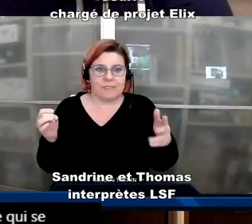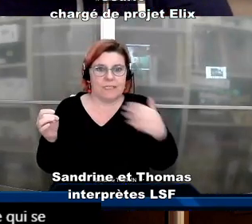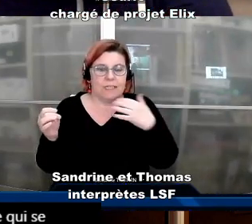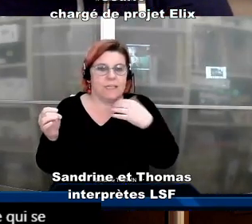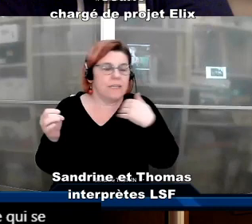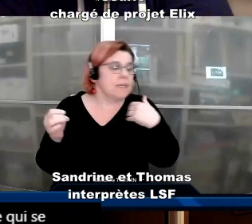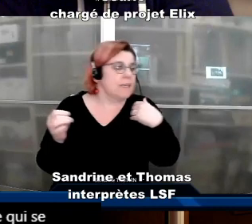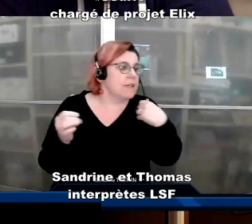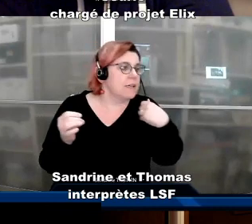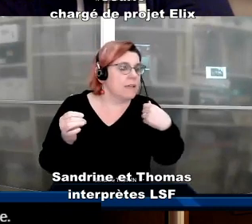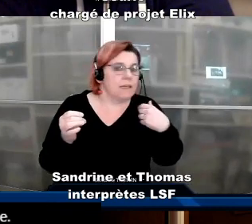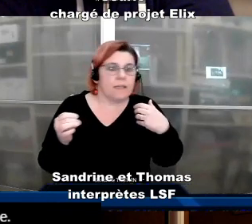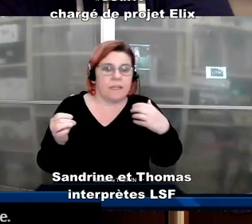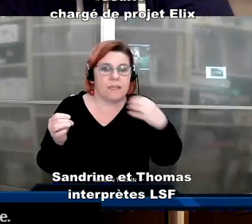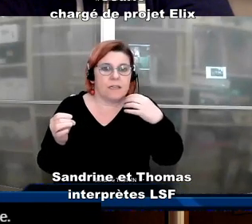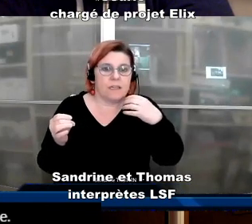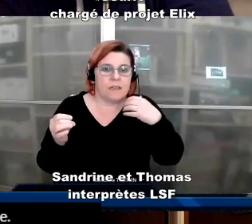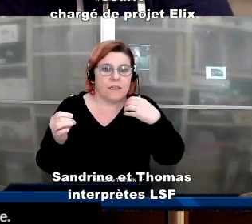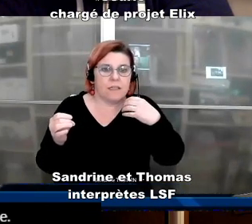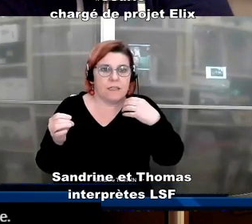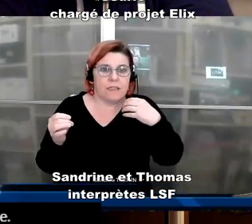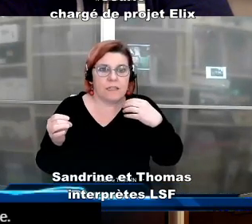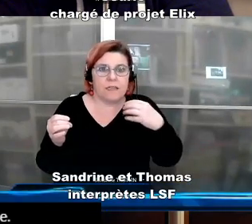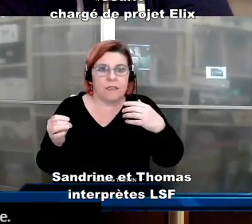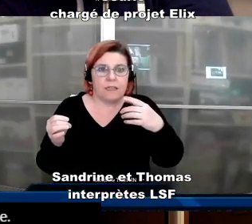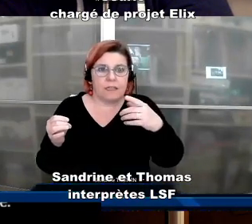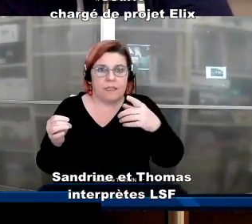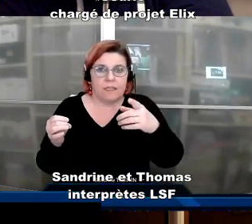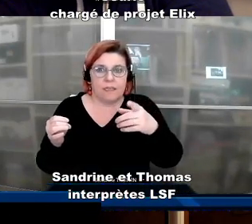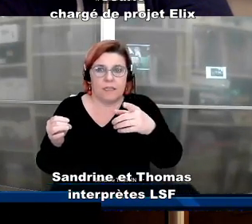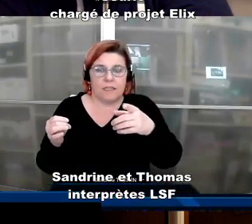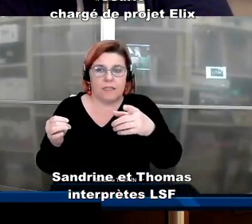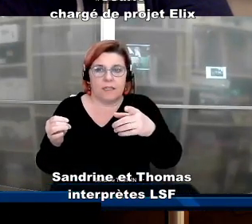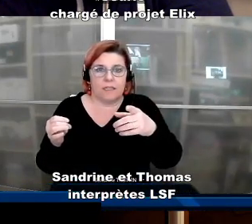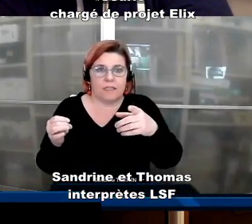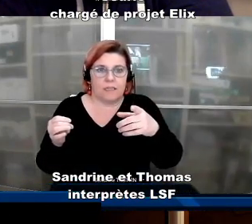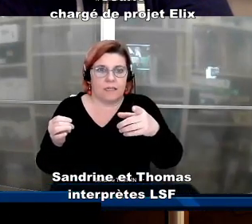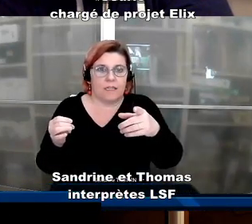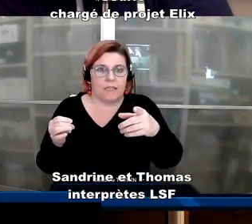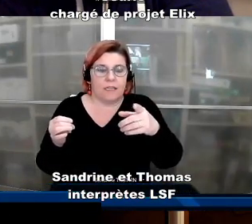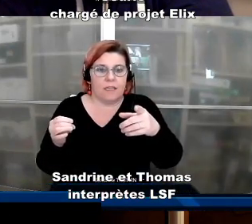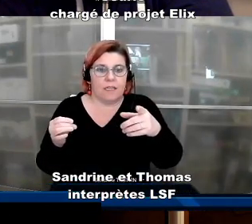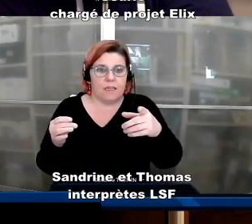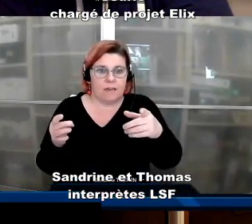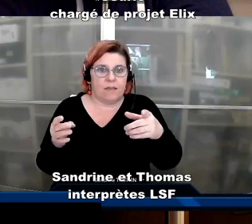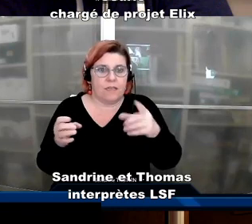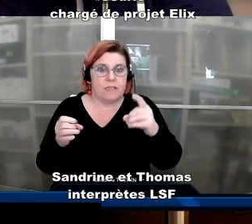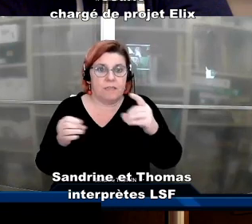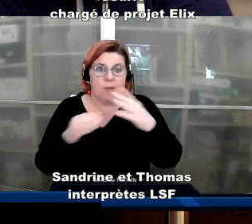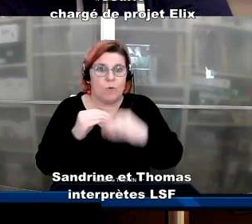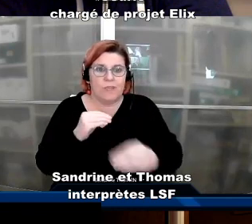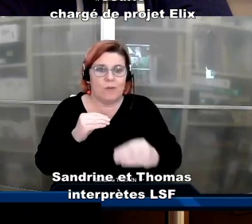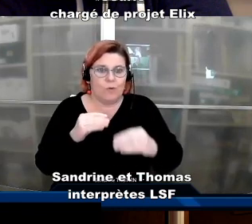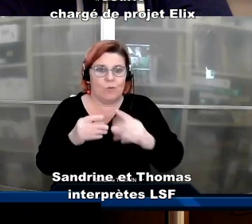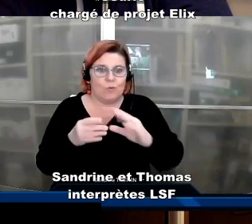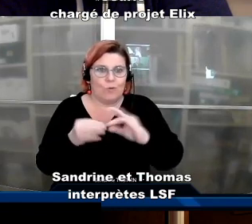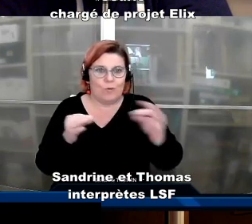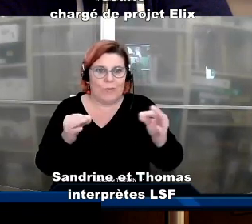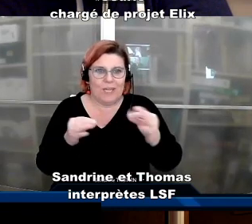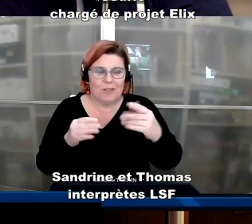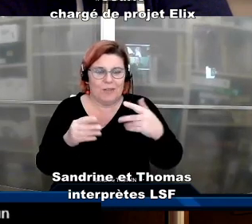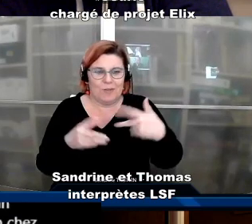Dis-moi Sandrine, jusqu'où tu as eu ? Non, en fait, c'est Cédric qui n'a pas eu la fin, je pense. D'accord. Là, il m'a